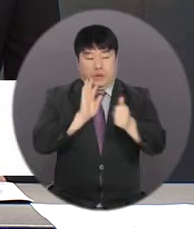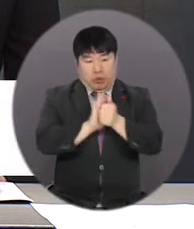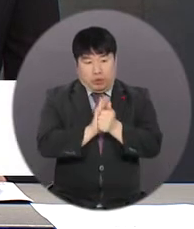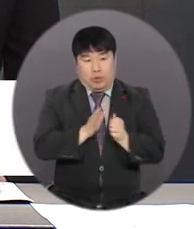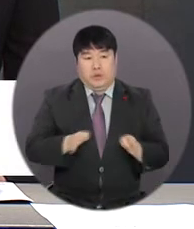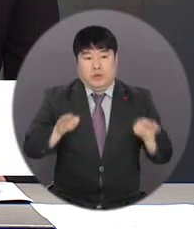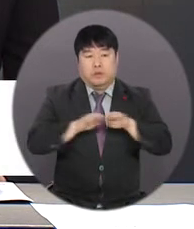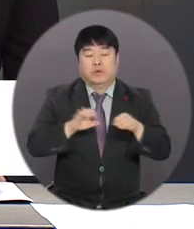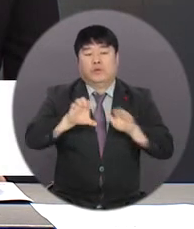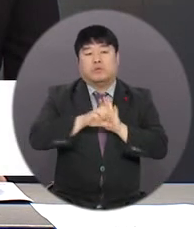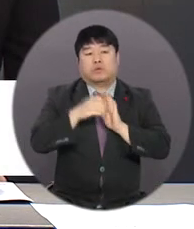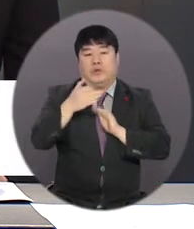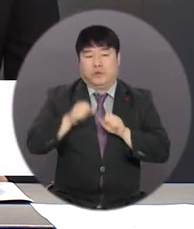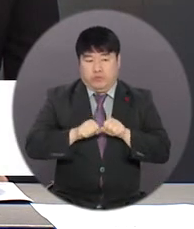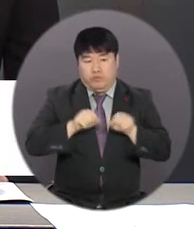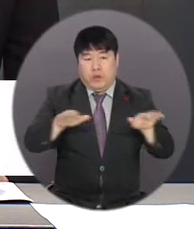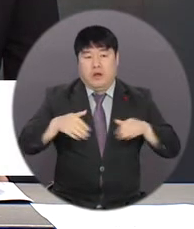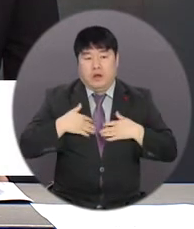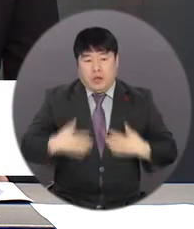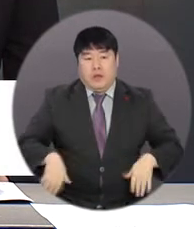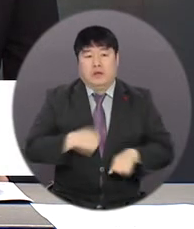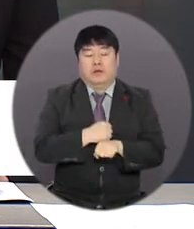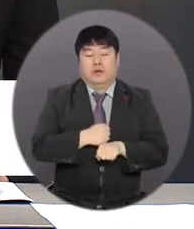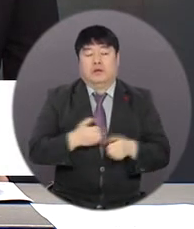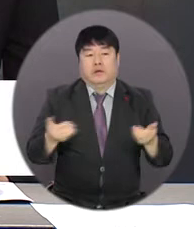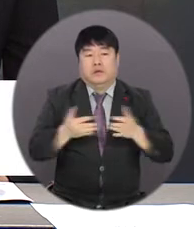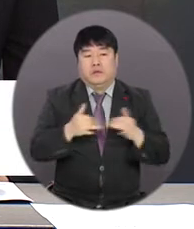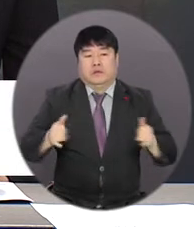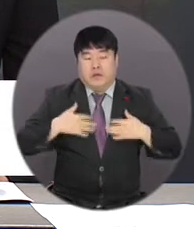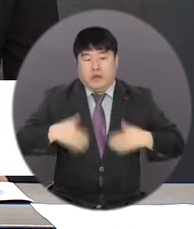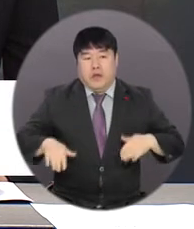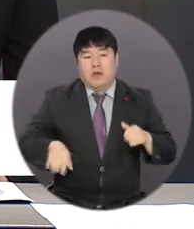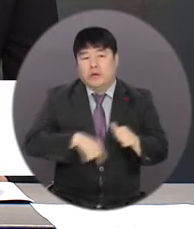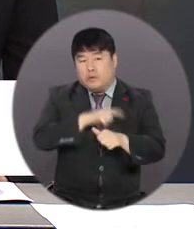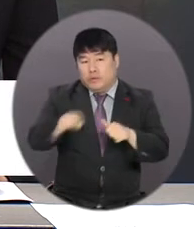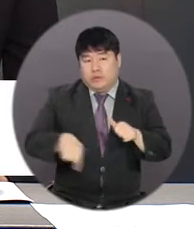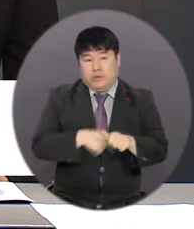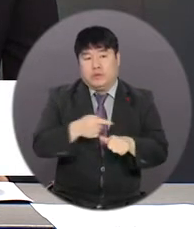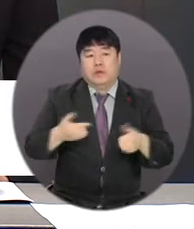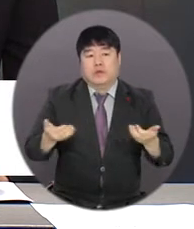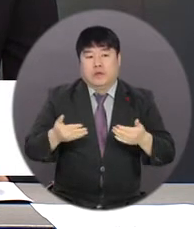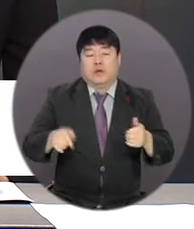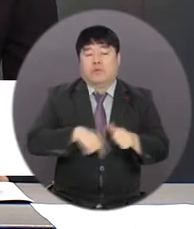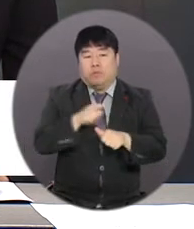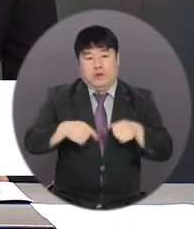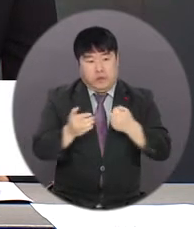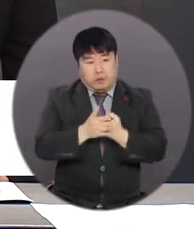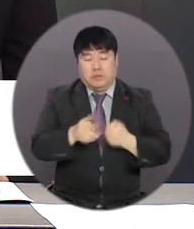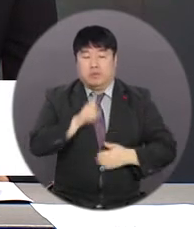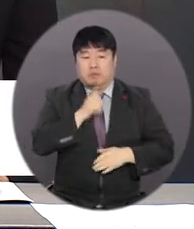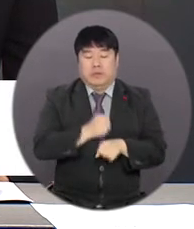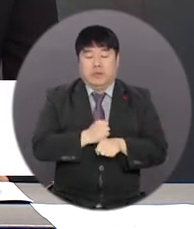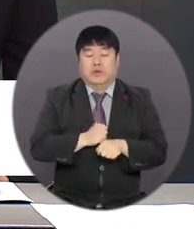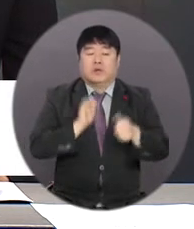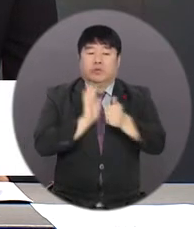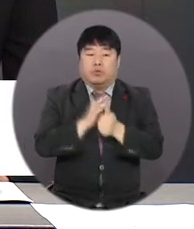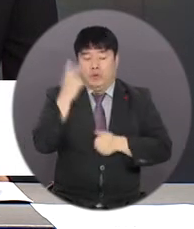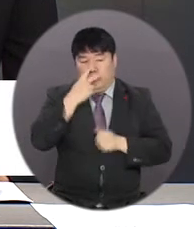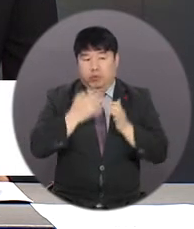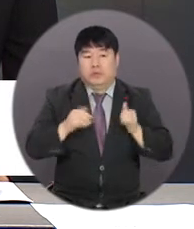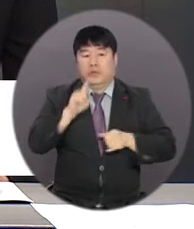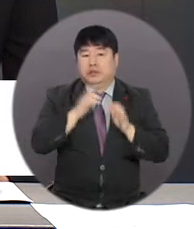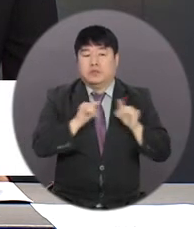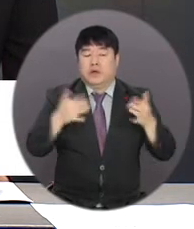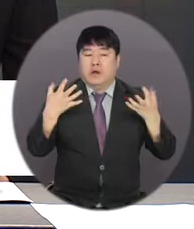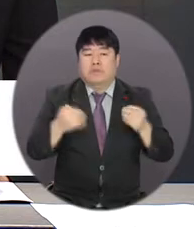요양시설이 코로나19 확산에 취약한 건 직원들의 열악한 근무 환경 때문이라는 지적이 나오고 있습니다. 요양보호사 한 명이 수십